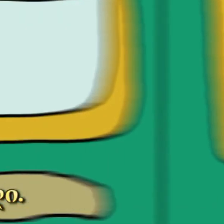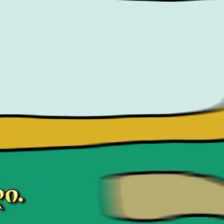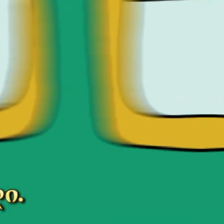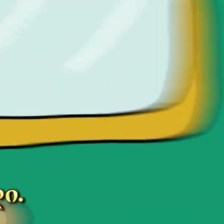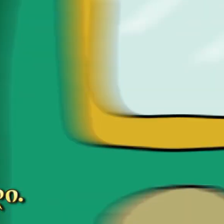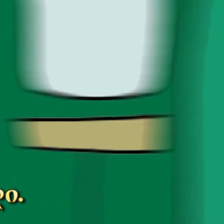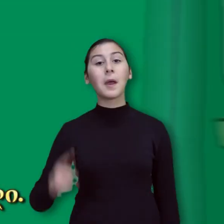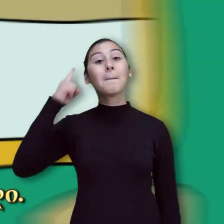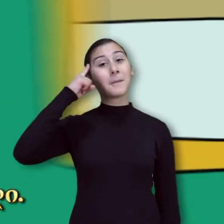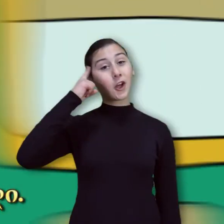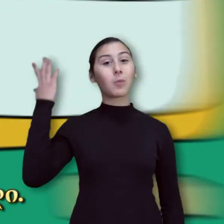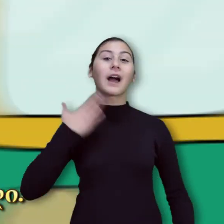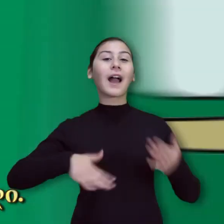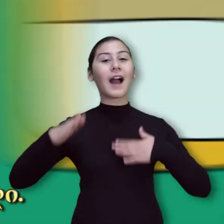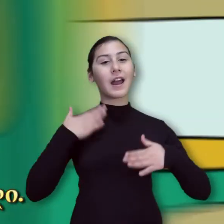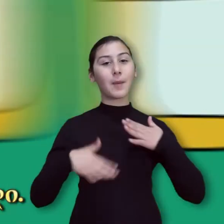ფიქრობდა გახარებული.